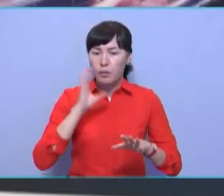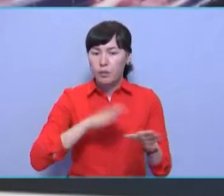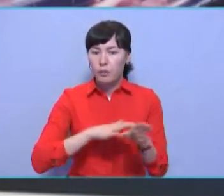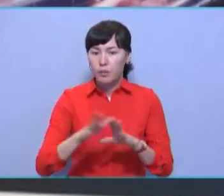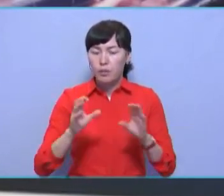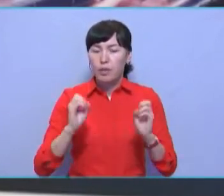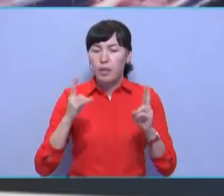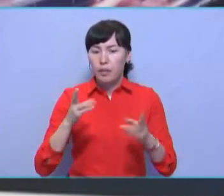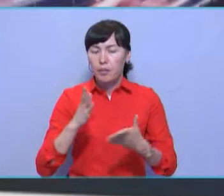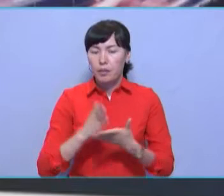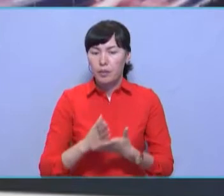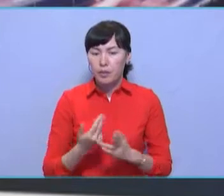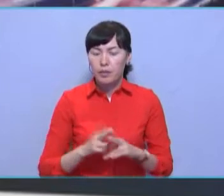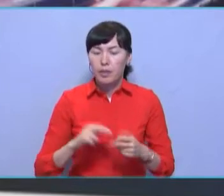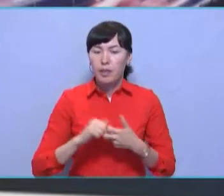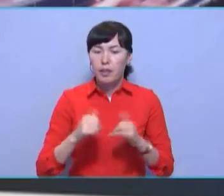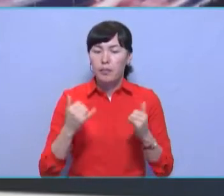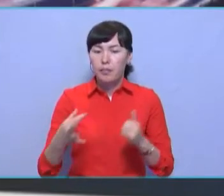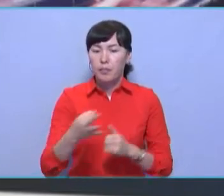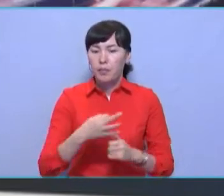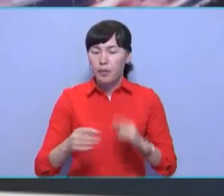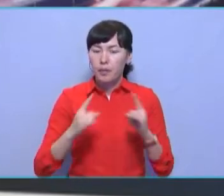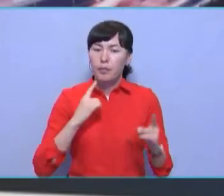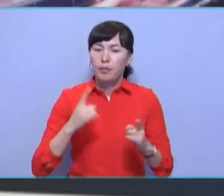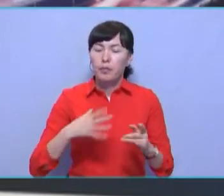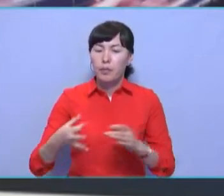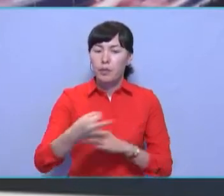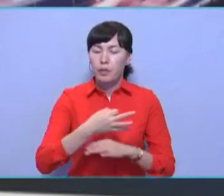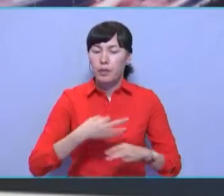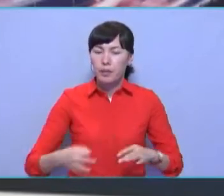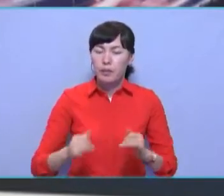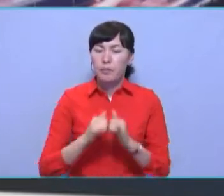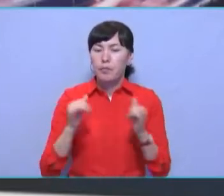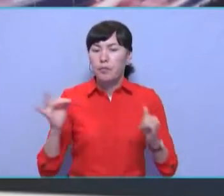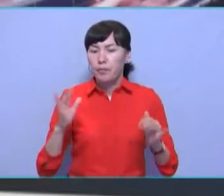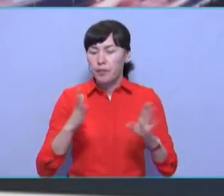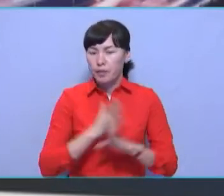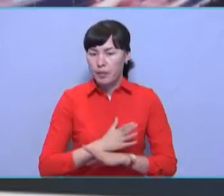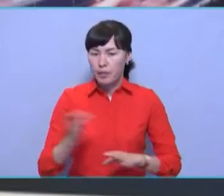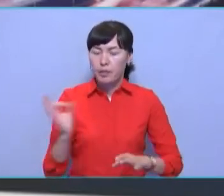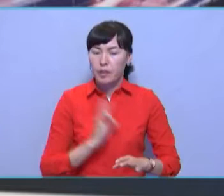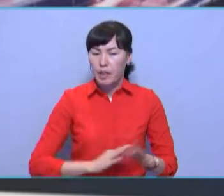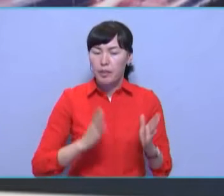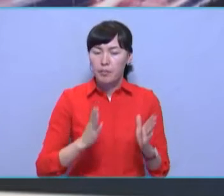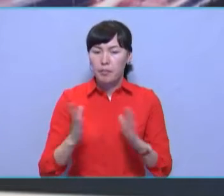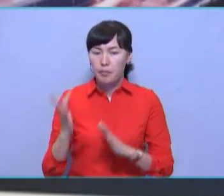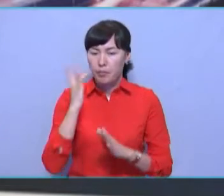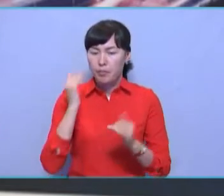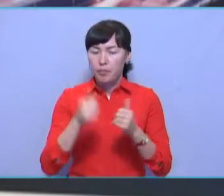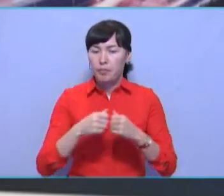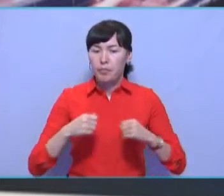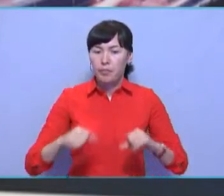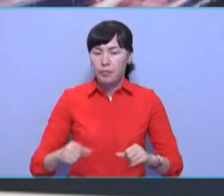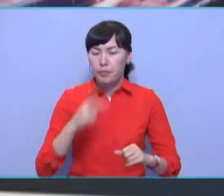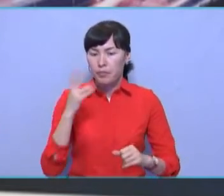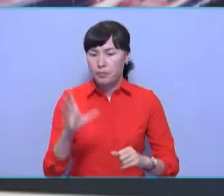басып қалу қаупі жоғары. Осы мәселе бүгін облыстық мәслихаттың аумақтардың дамуы және табиғатты пайдалану жөніндегі тұрақты комиссия